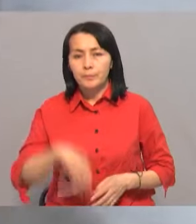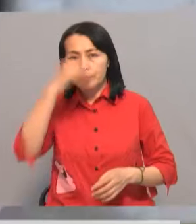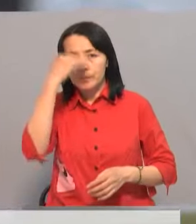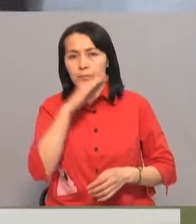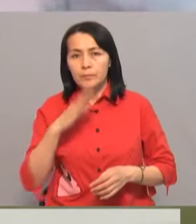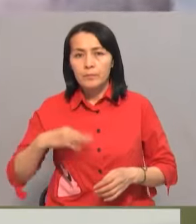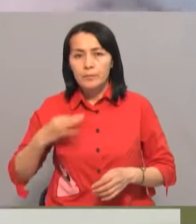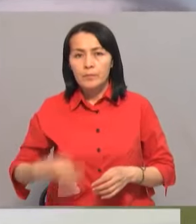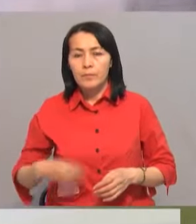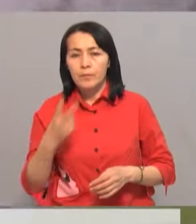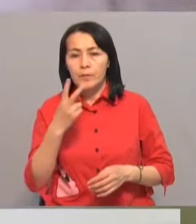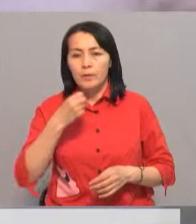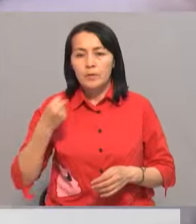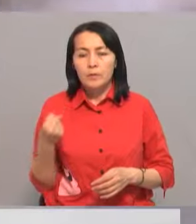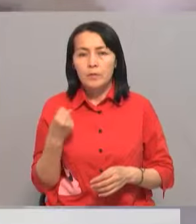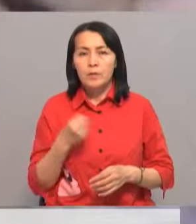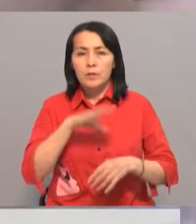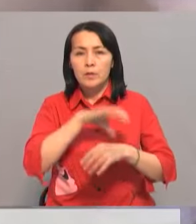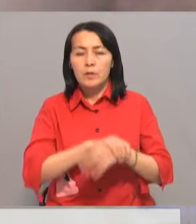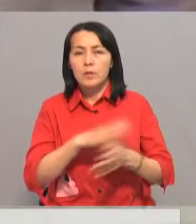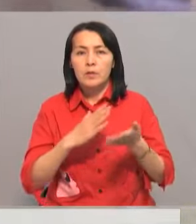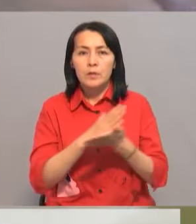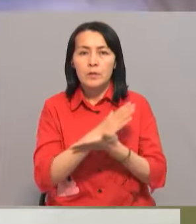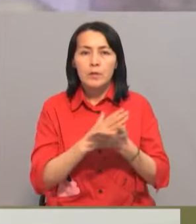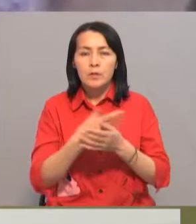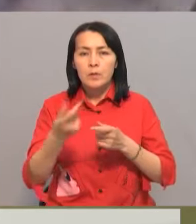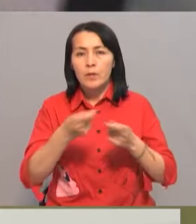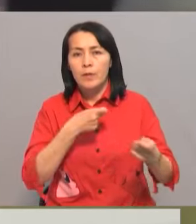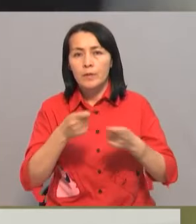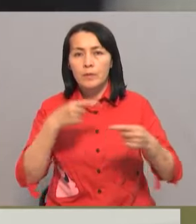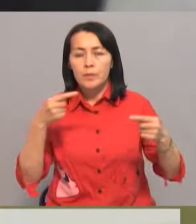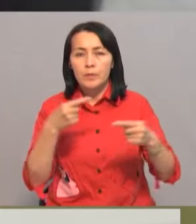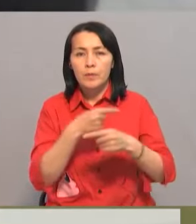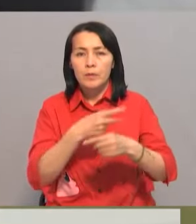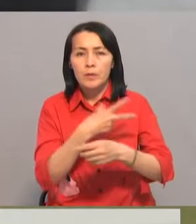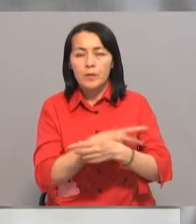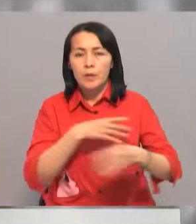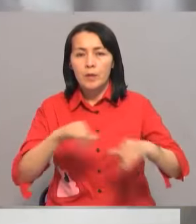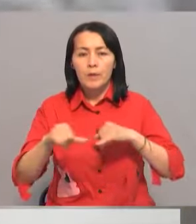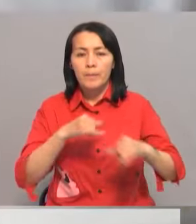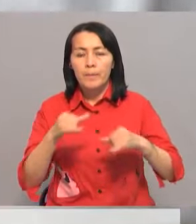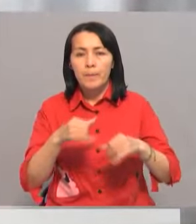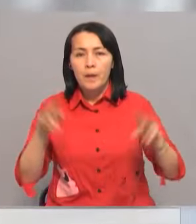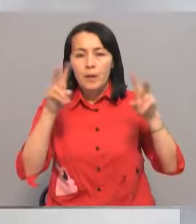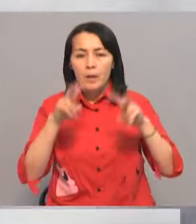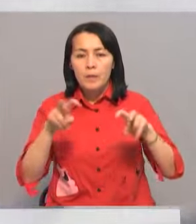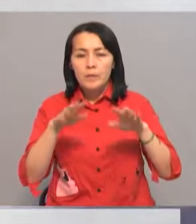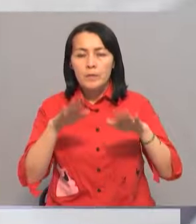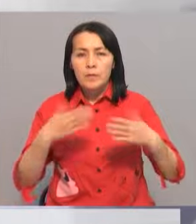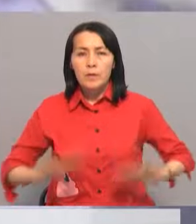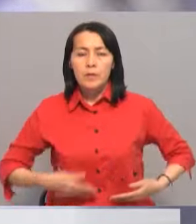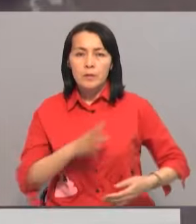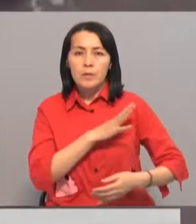Родителей сына и двумя подельниками задержали сотрудники Управления по противодействию наркопреступности. При проверке места жительства